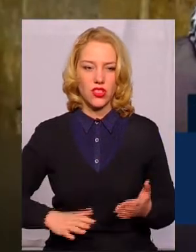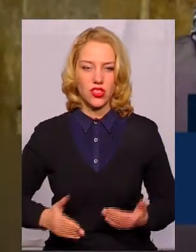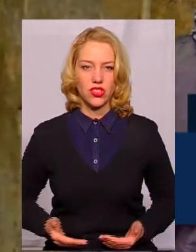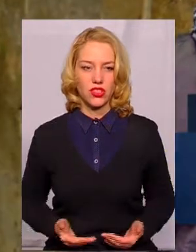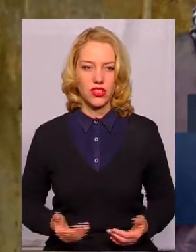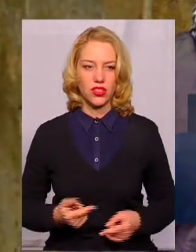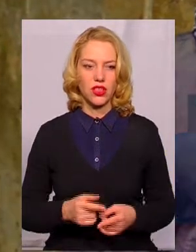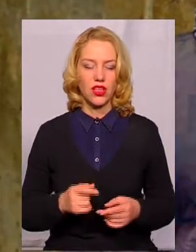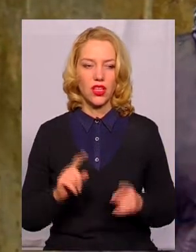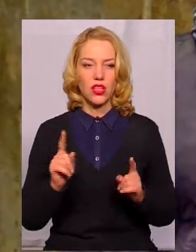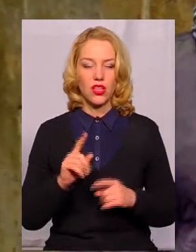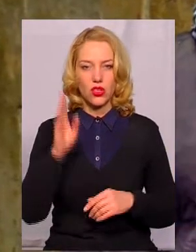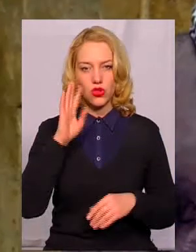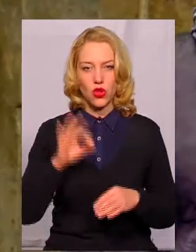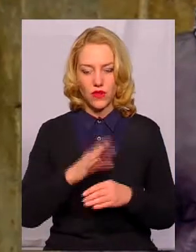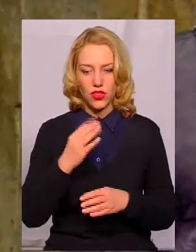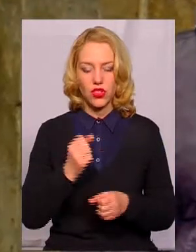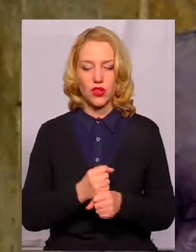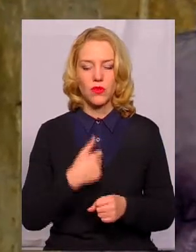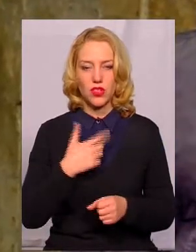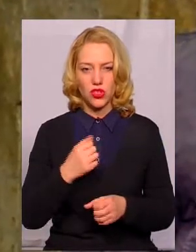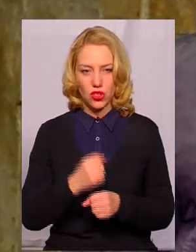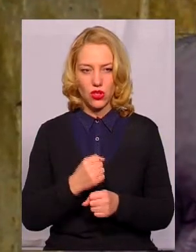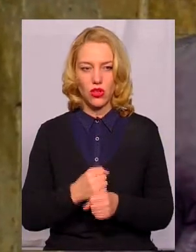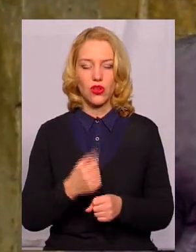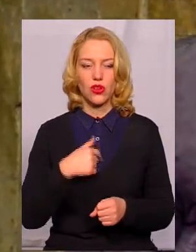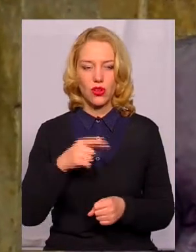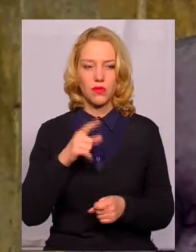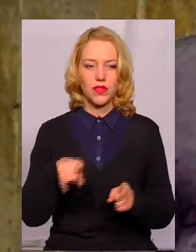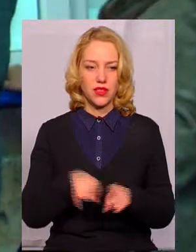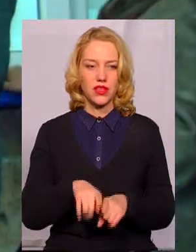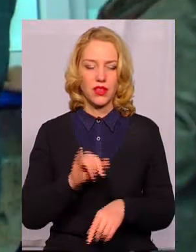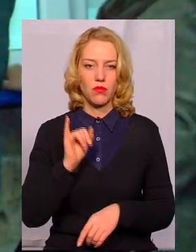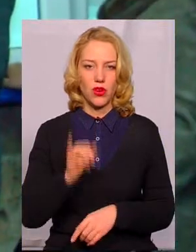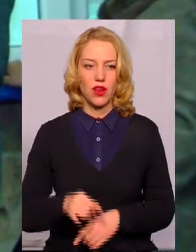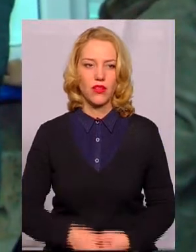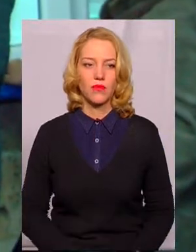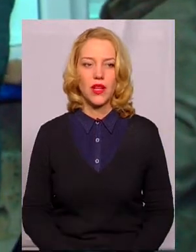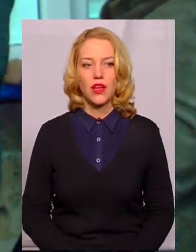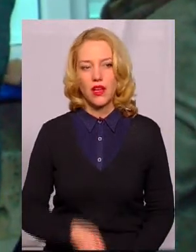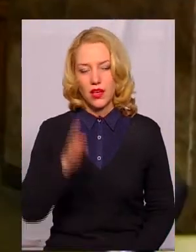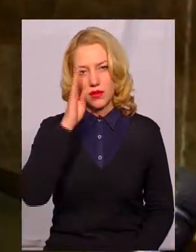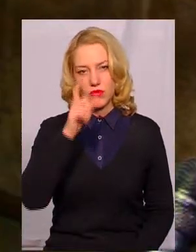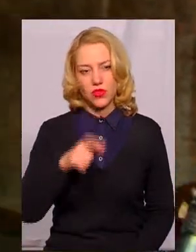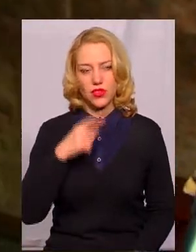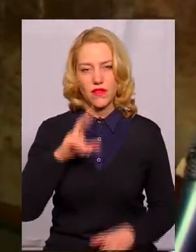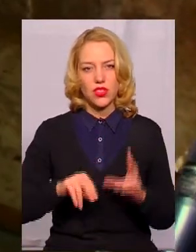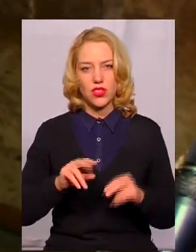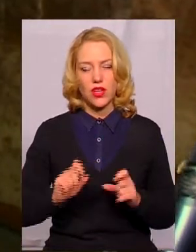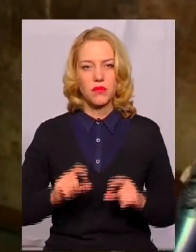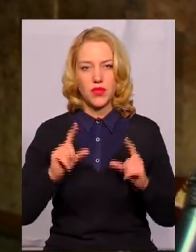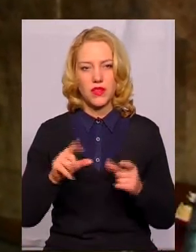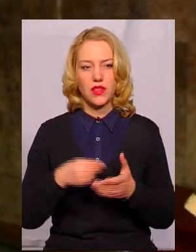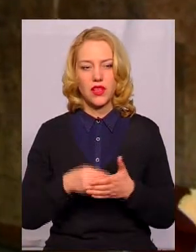Галина Мельник що оплачувати комунальні послуги її родині дедалі важче. Віктор Шафоростов вважає підняття тарифів на